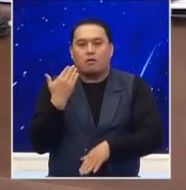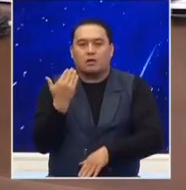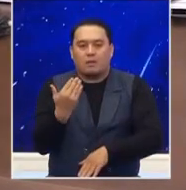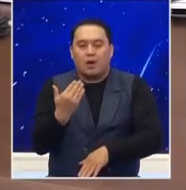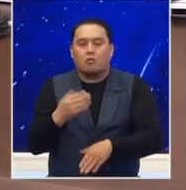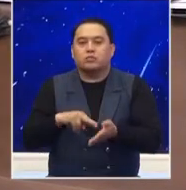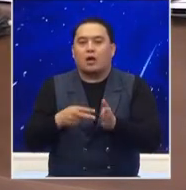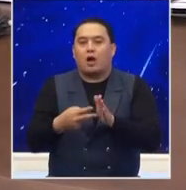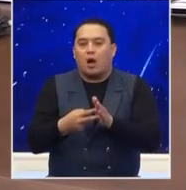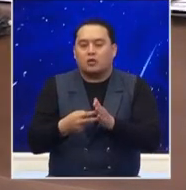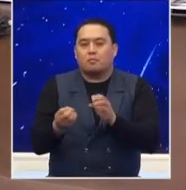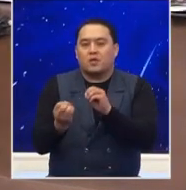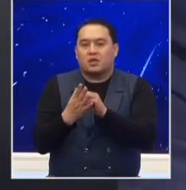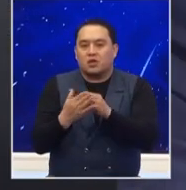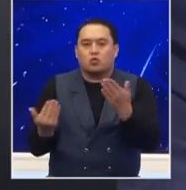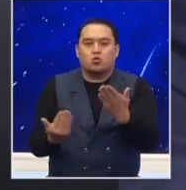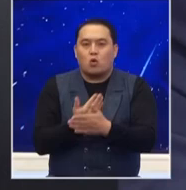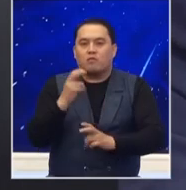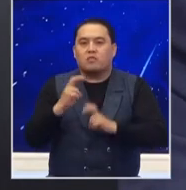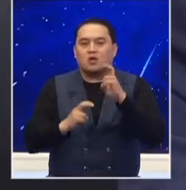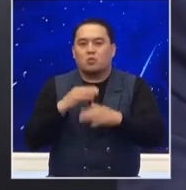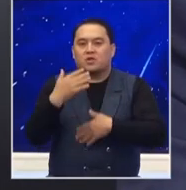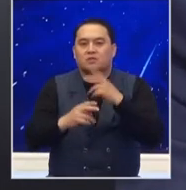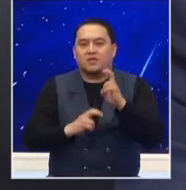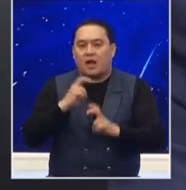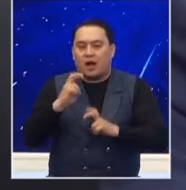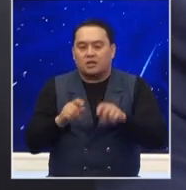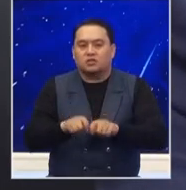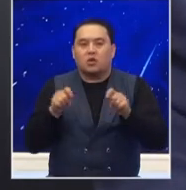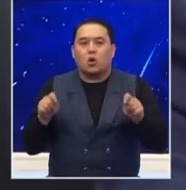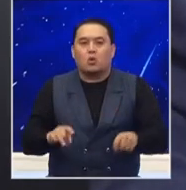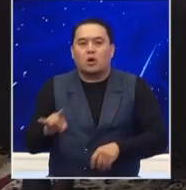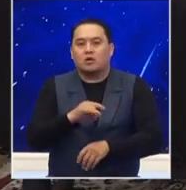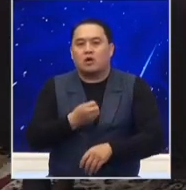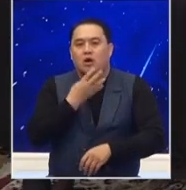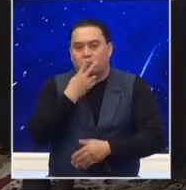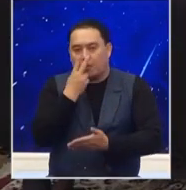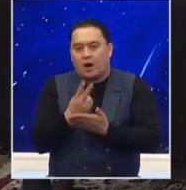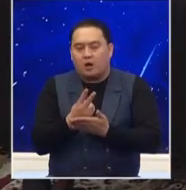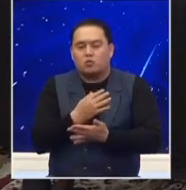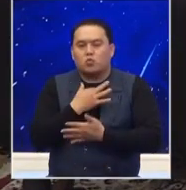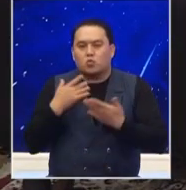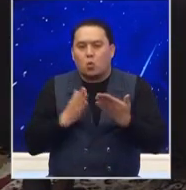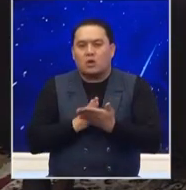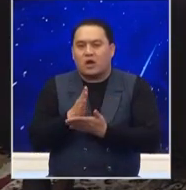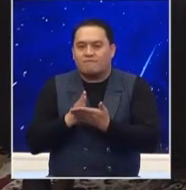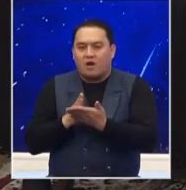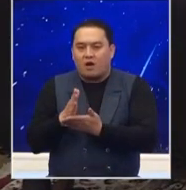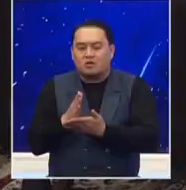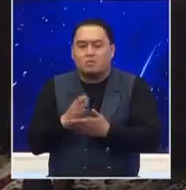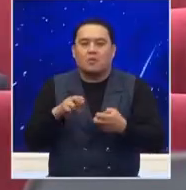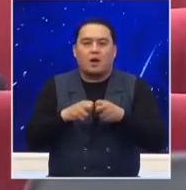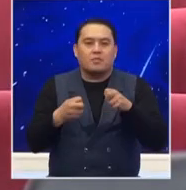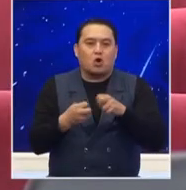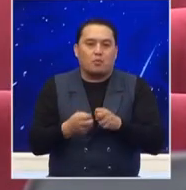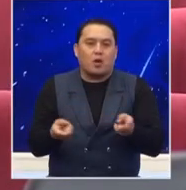Карасаева, планируется ввод 15 новых промышленных предприятий. В целом район демонстрирует хорошие показатели по многим отраслям. Однако проблемным